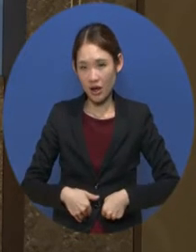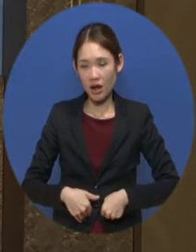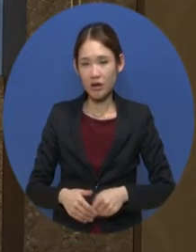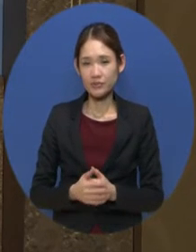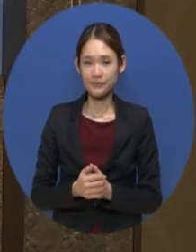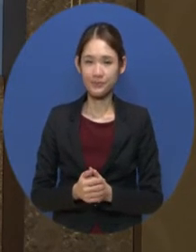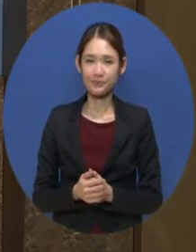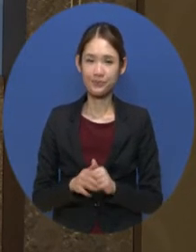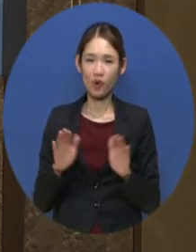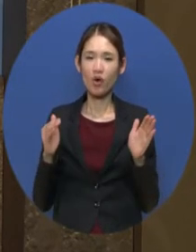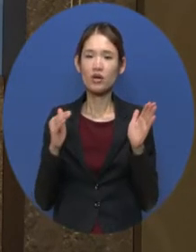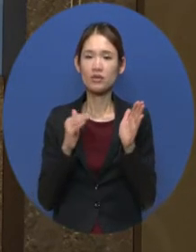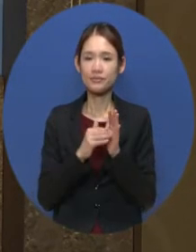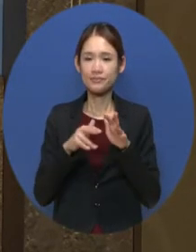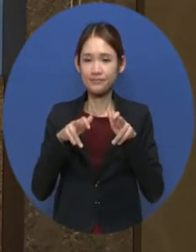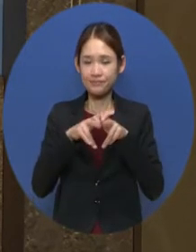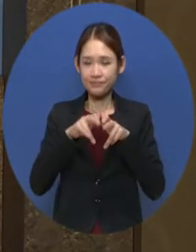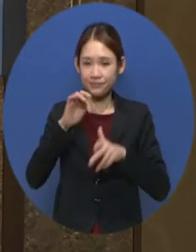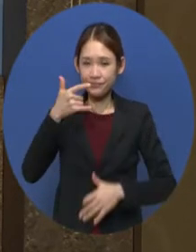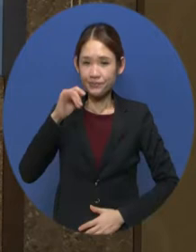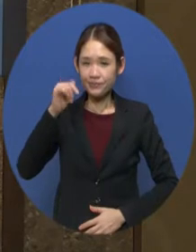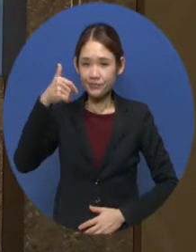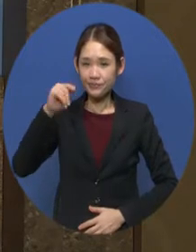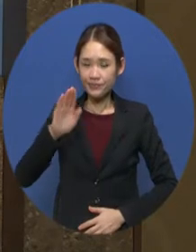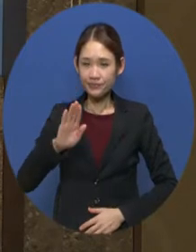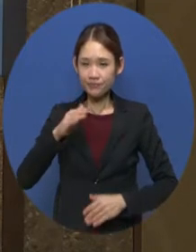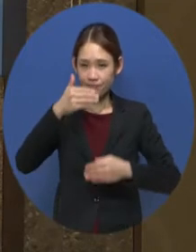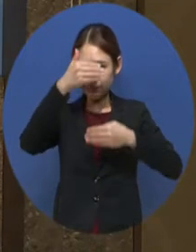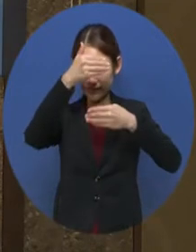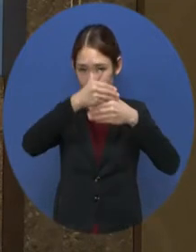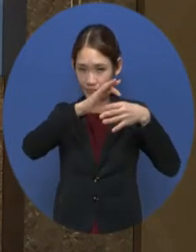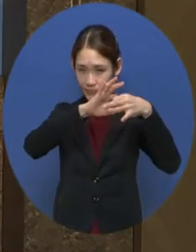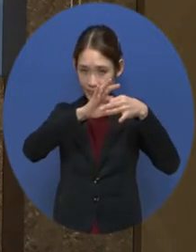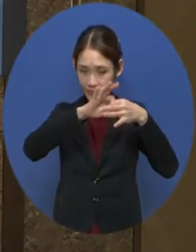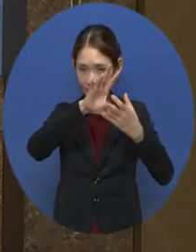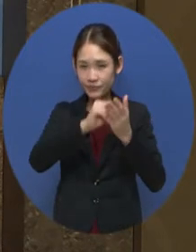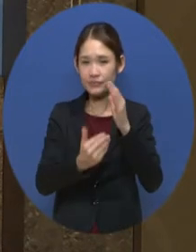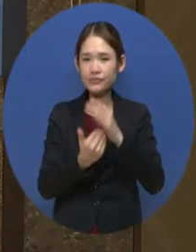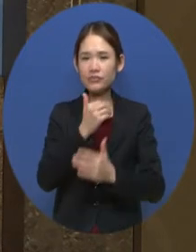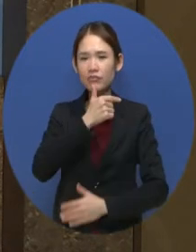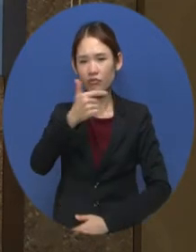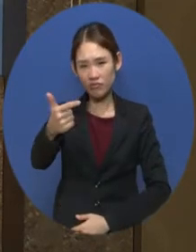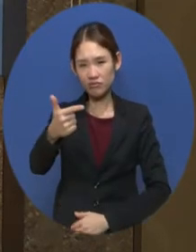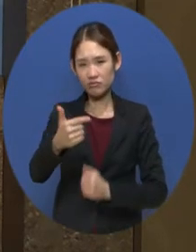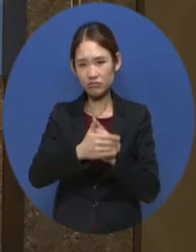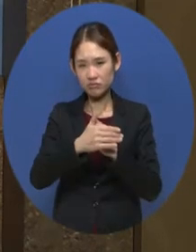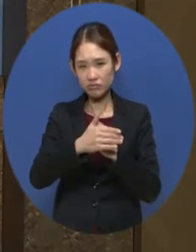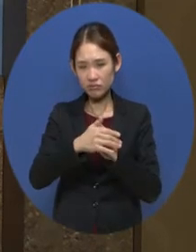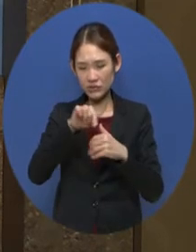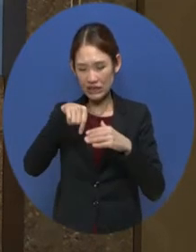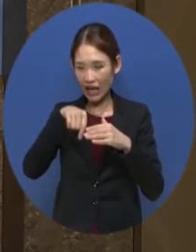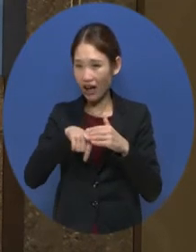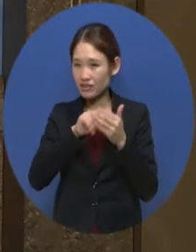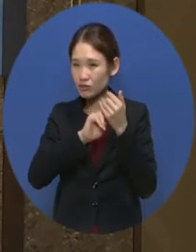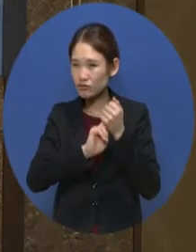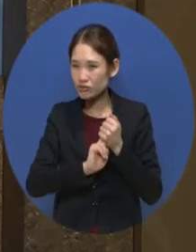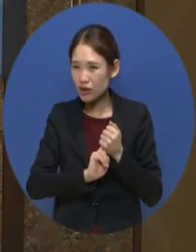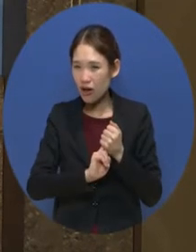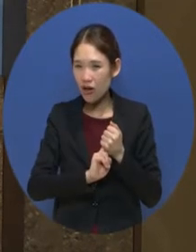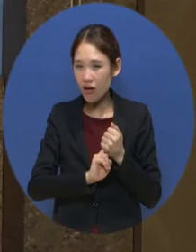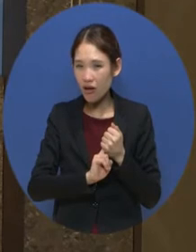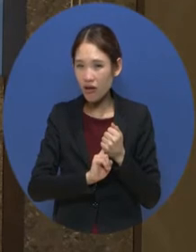그래서 현재까지는 장애인 등급 폐지와 관련된 이슈가 너무나도 컸기 때문에 네. 그 이면에